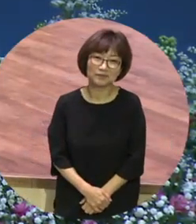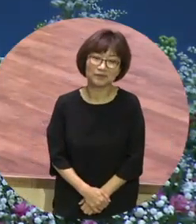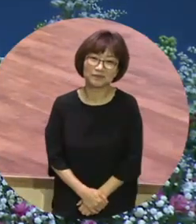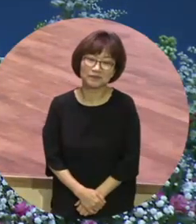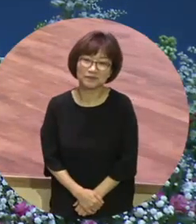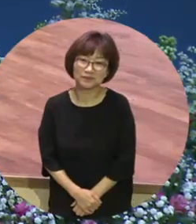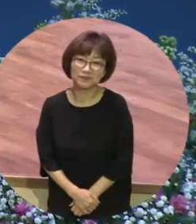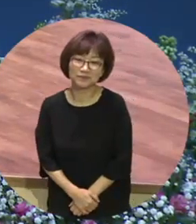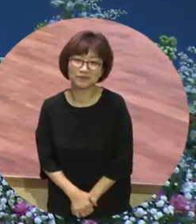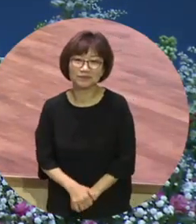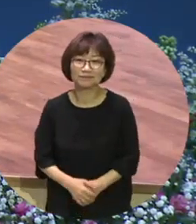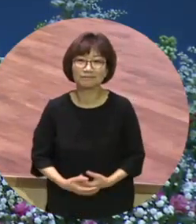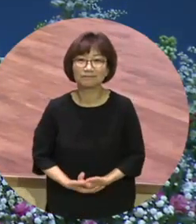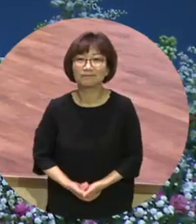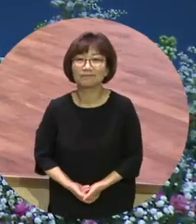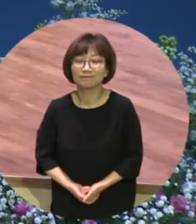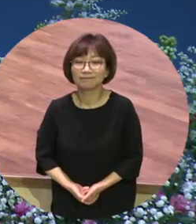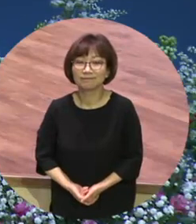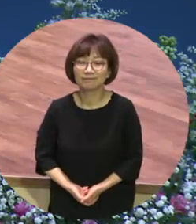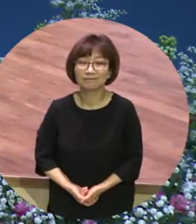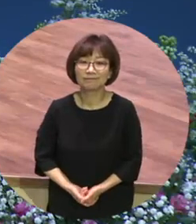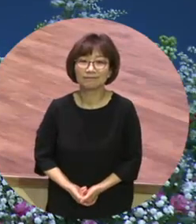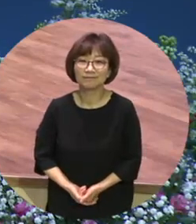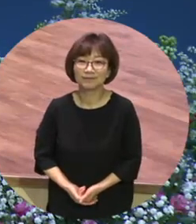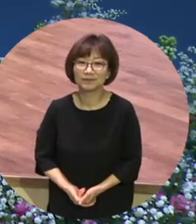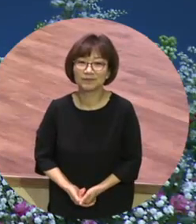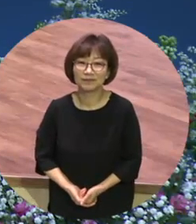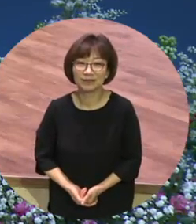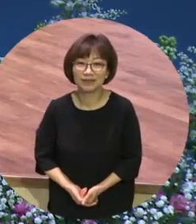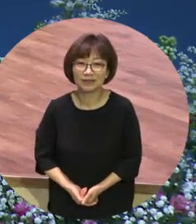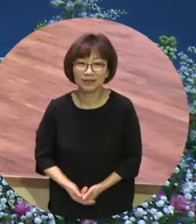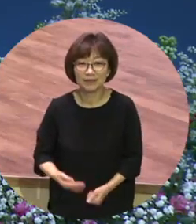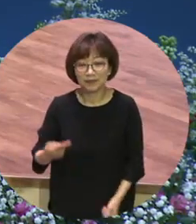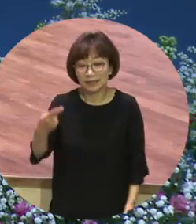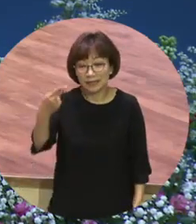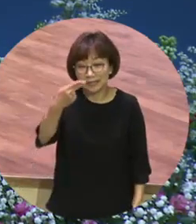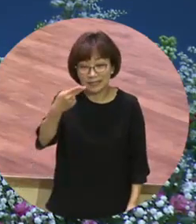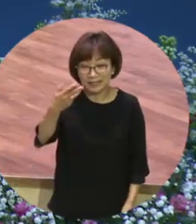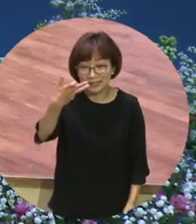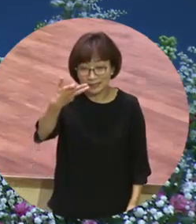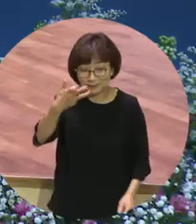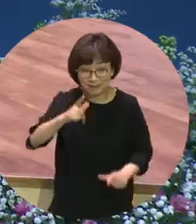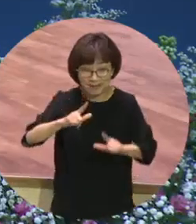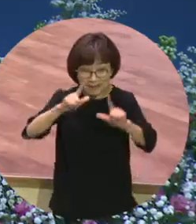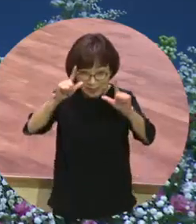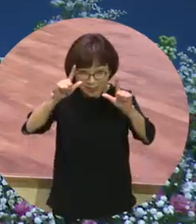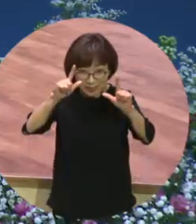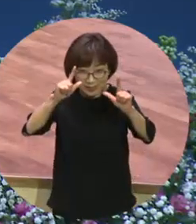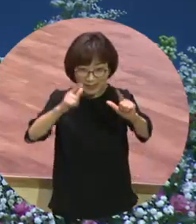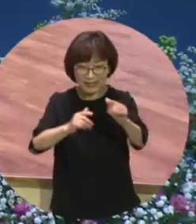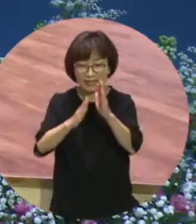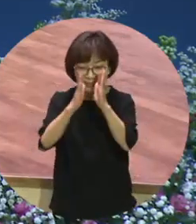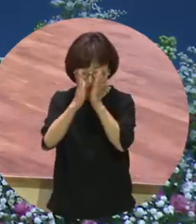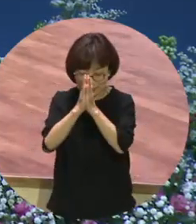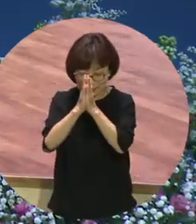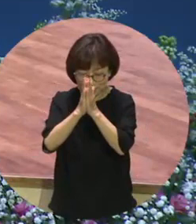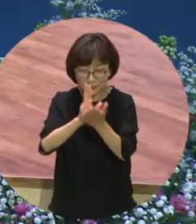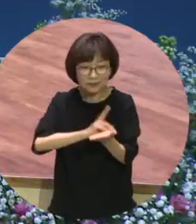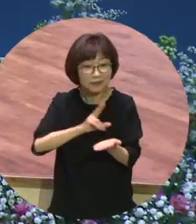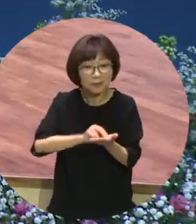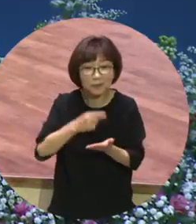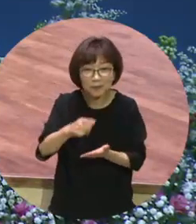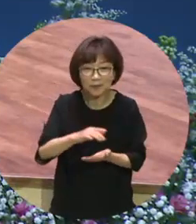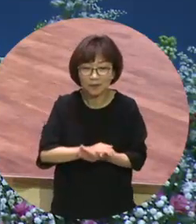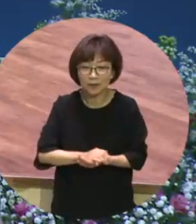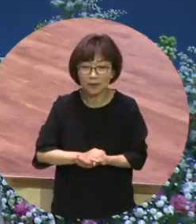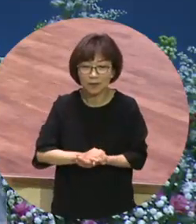그게 뭐냐? 바로 제가 2018년 나누어 드린 비전 기도문에 나와 있어요. 본당 헌당과 4천